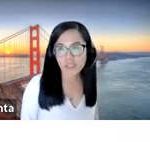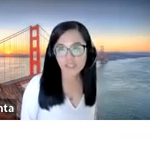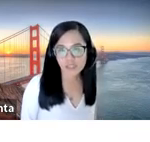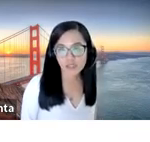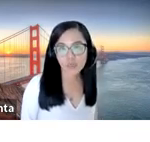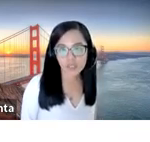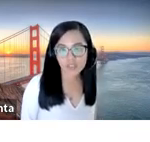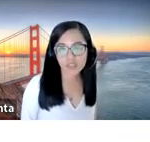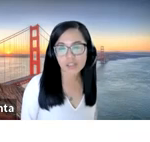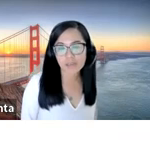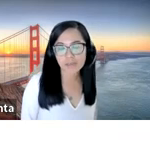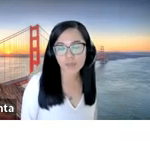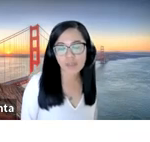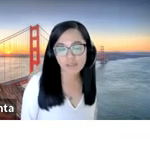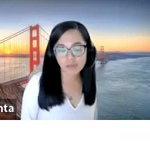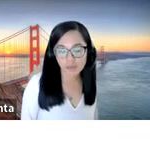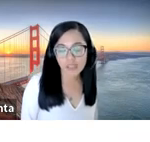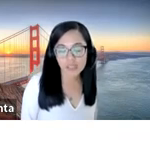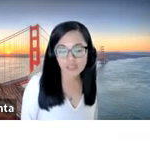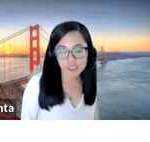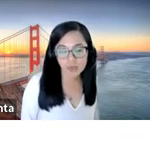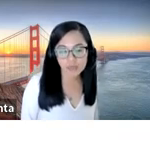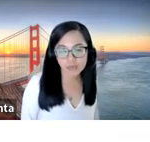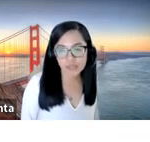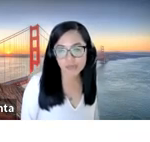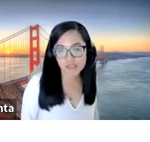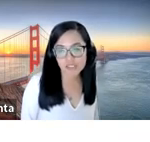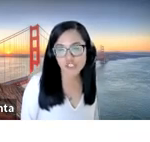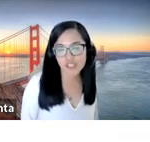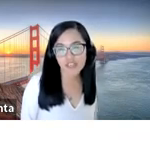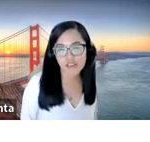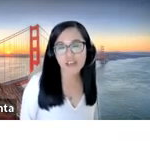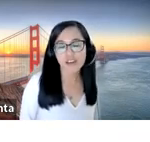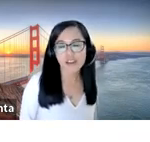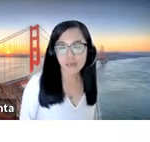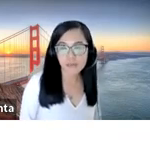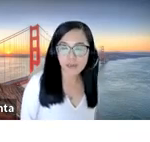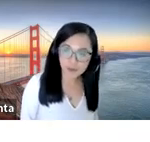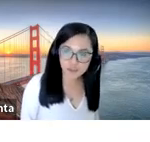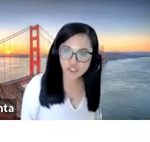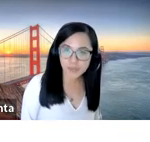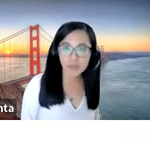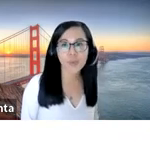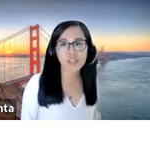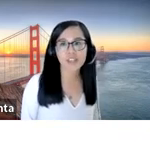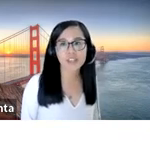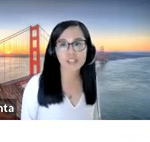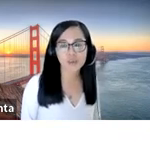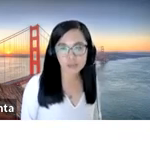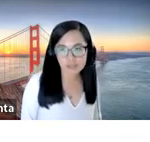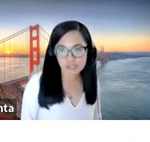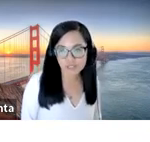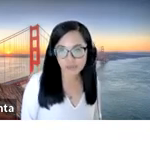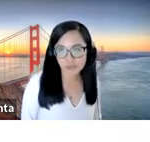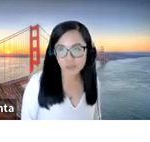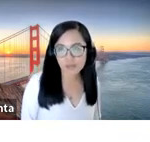we connect with, we have a we at the Department of Rehabilitation have a partnership with the